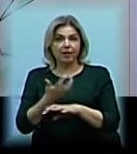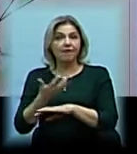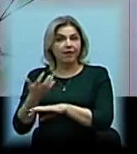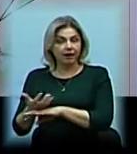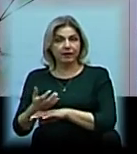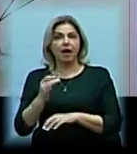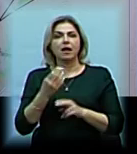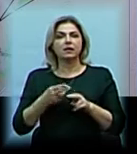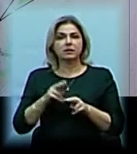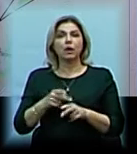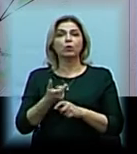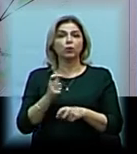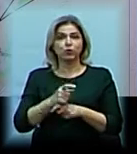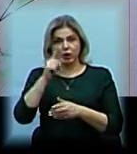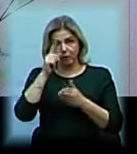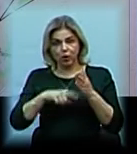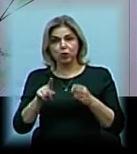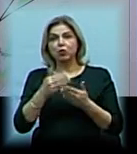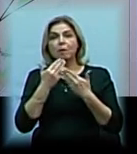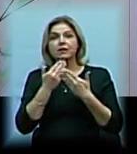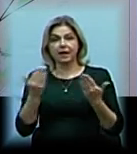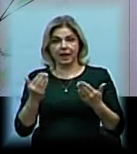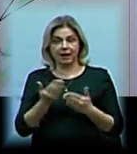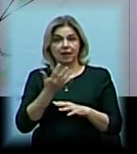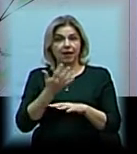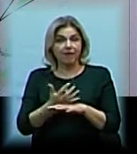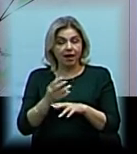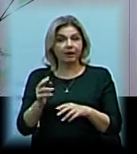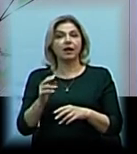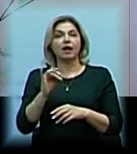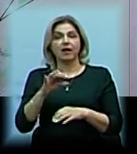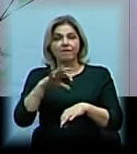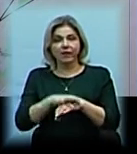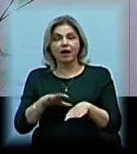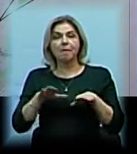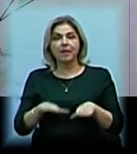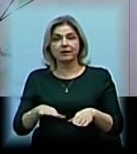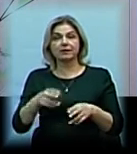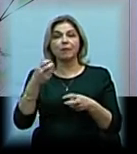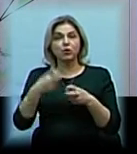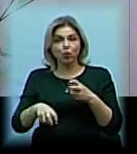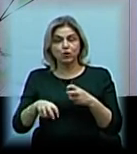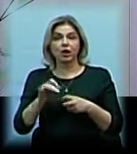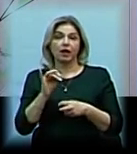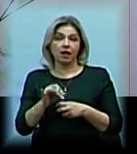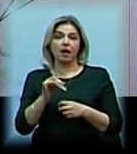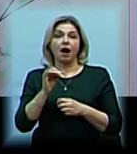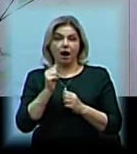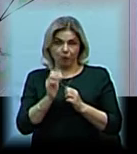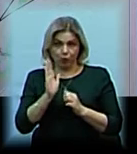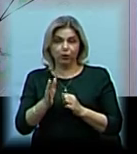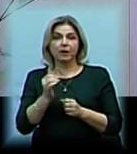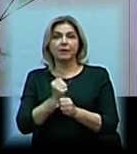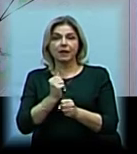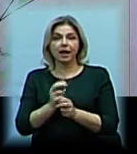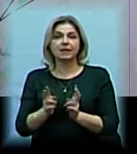Це дуже сподіваємося, що останній дефект. Ми вже виявили місце пошкодження і, скоріш за все, будемо